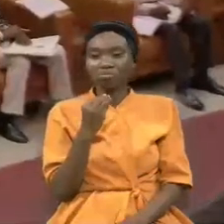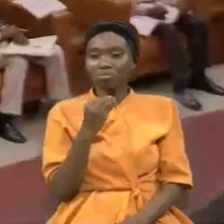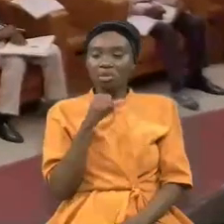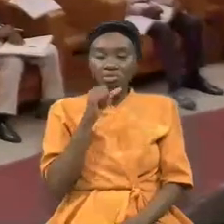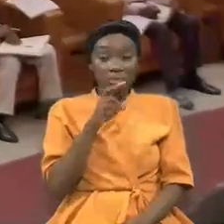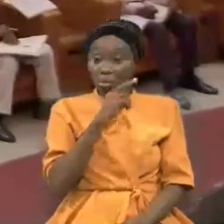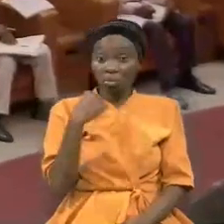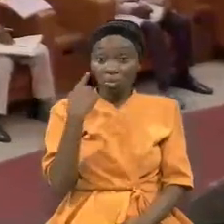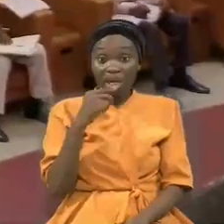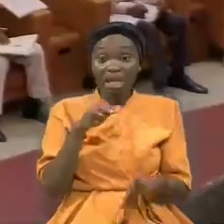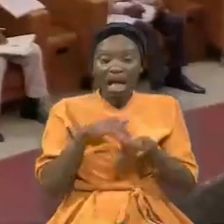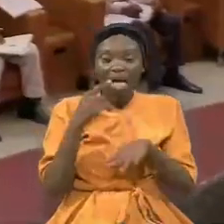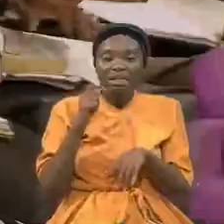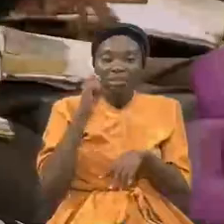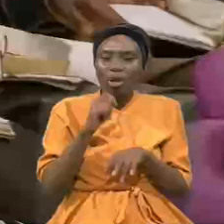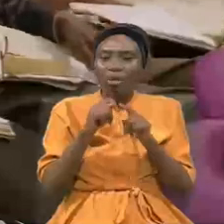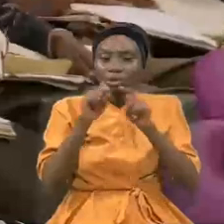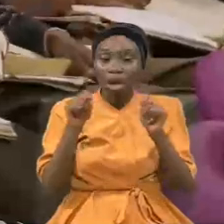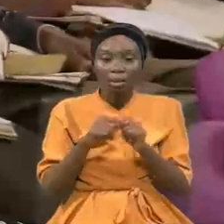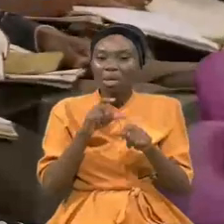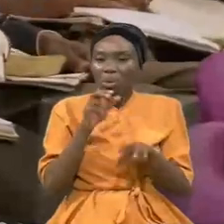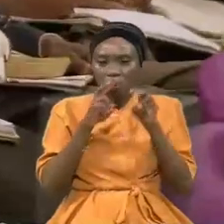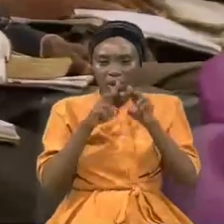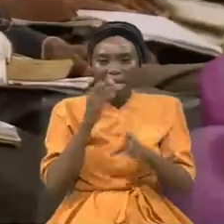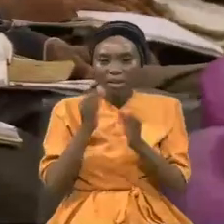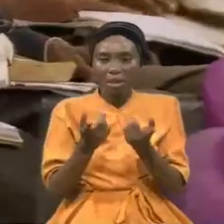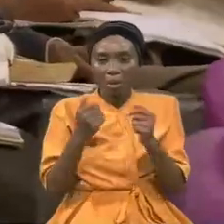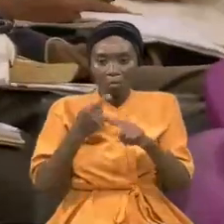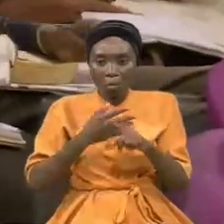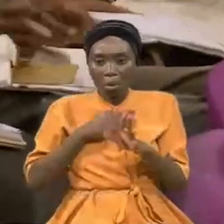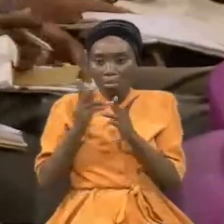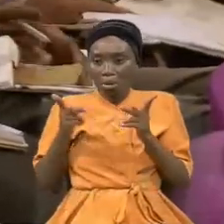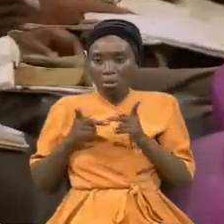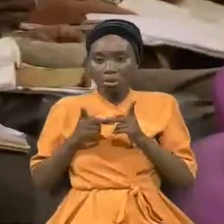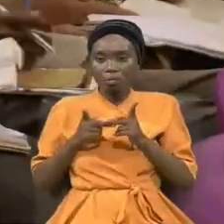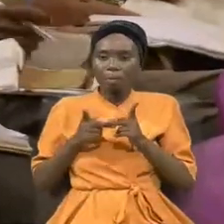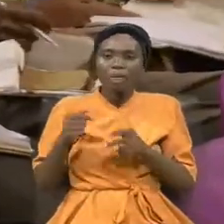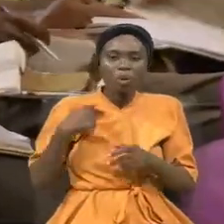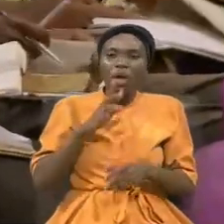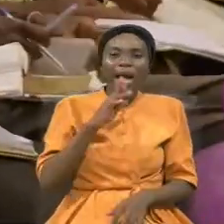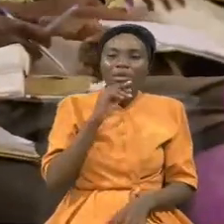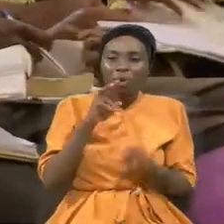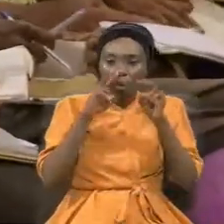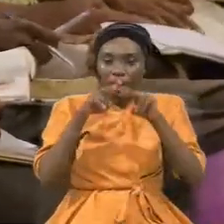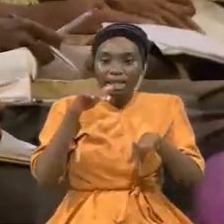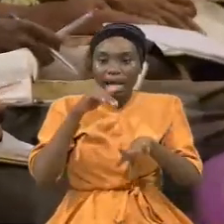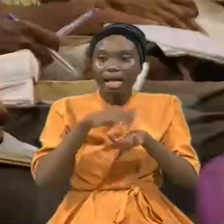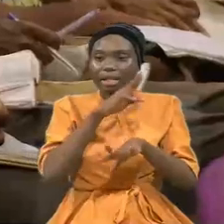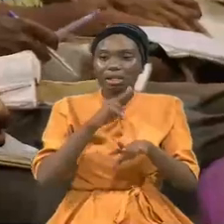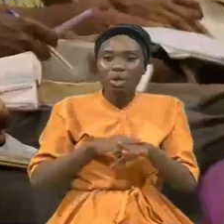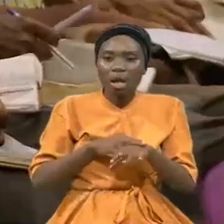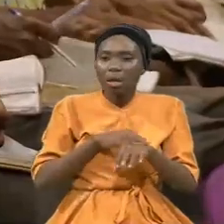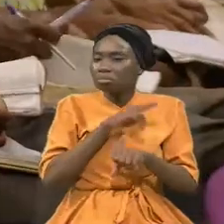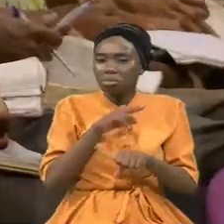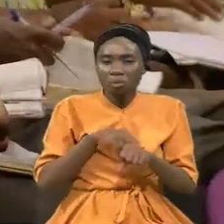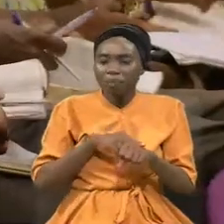ne cherchons pas la tribu des gens, nous ne cherchons pas s'ils sont de notre tribu ou pas, nous ne cherchons pas leur